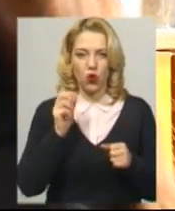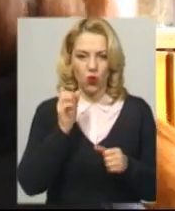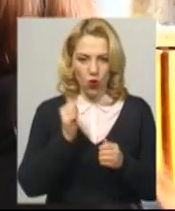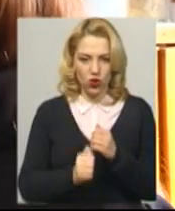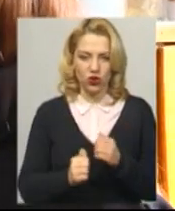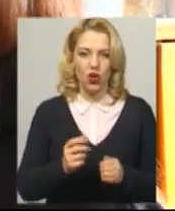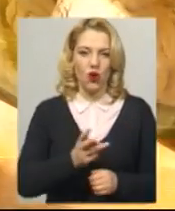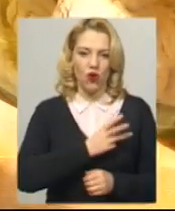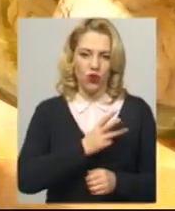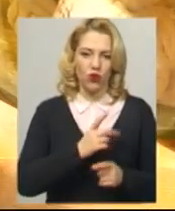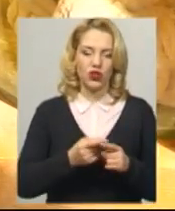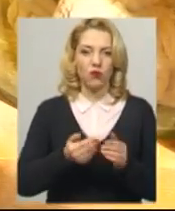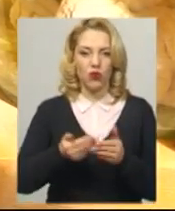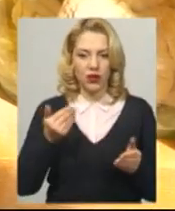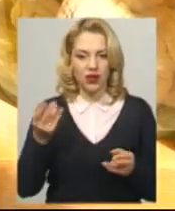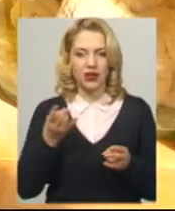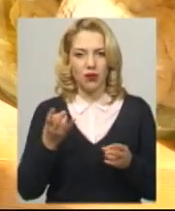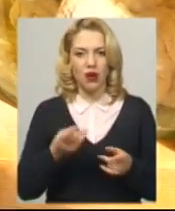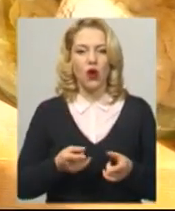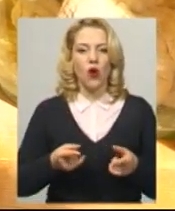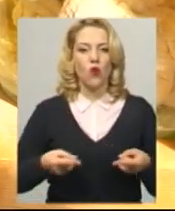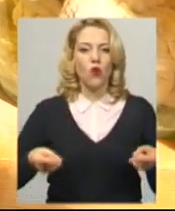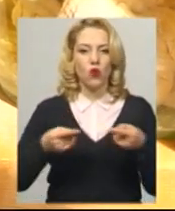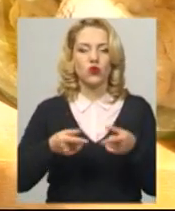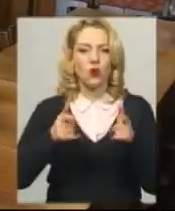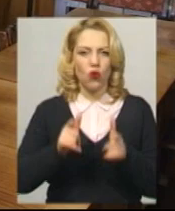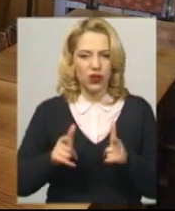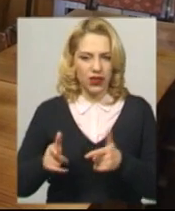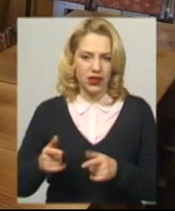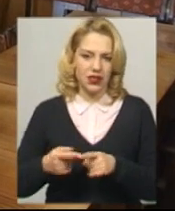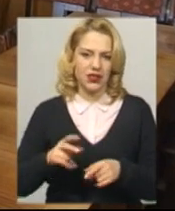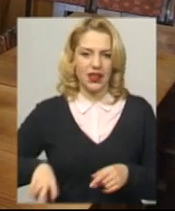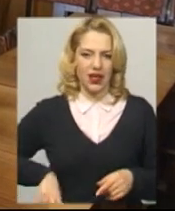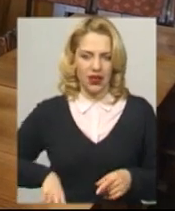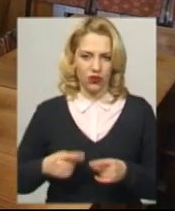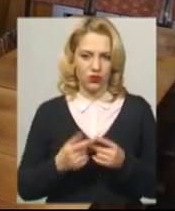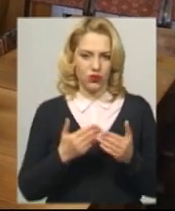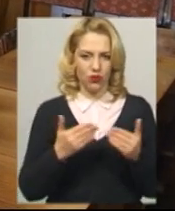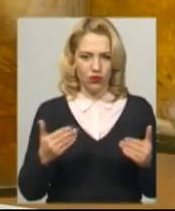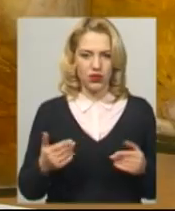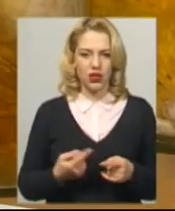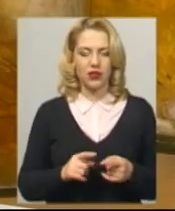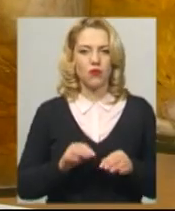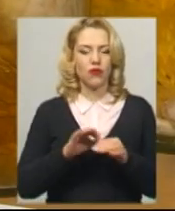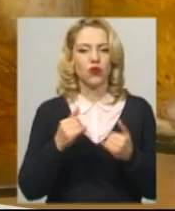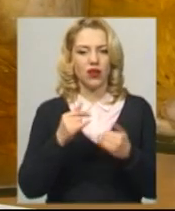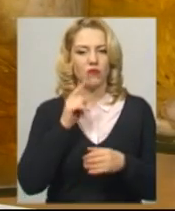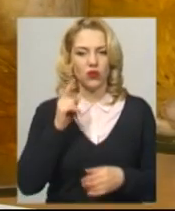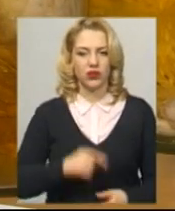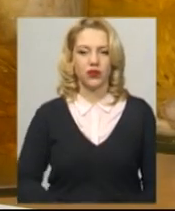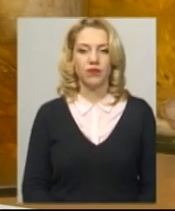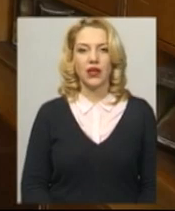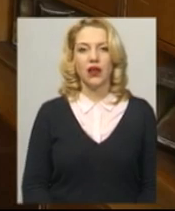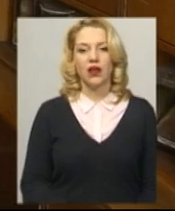попередньо узгодивши день та час з керівником патологоанатомічного центру. Такі екскурсії, каже лікарка, доцільно проводити для молоді. Люди молодого віку,